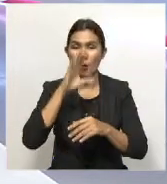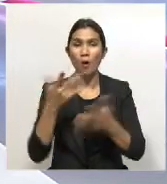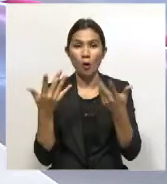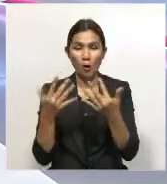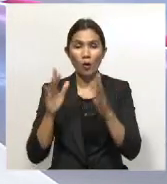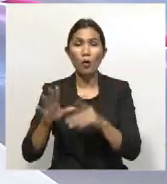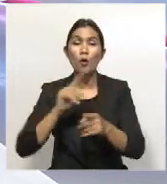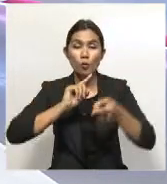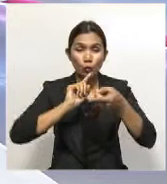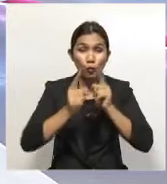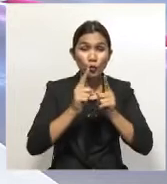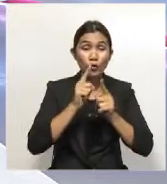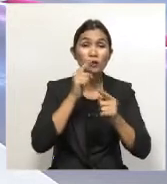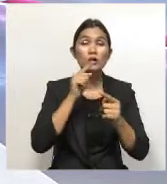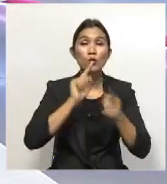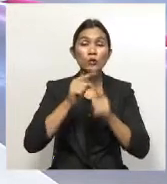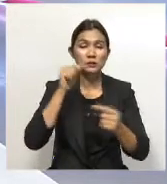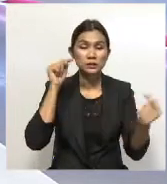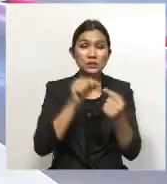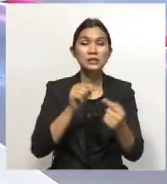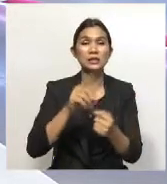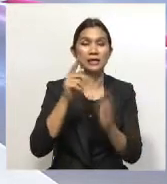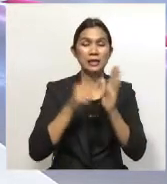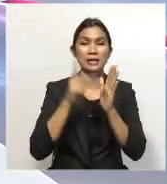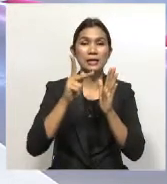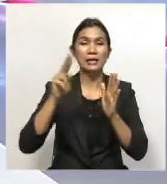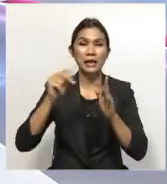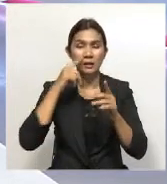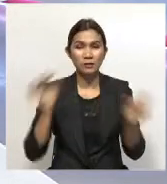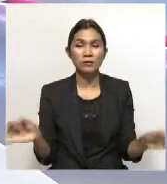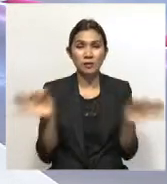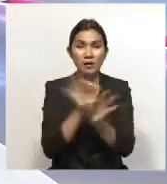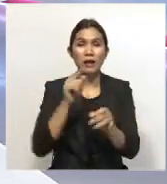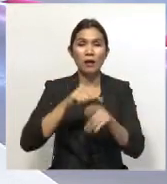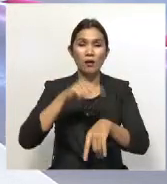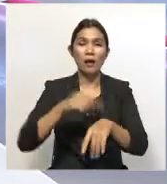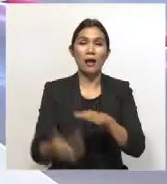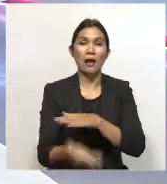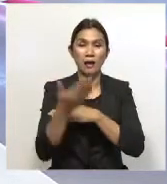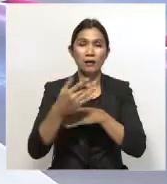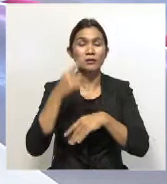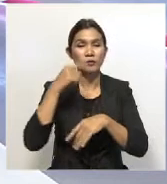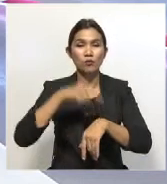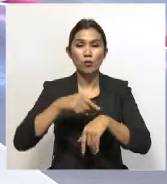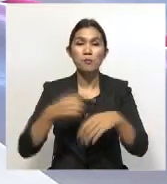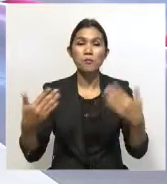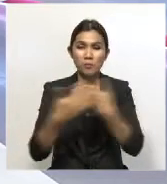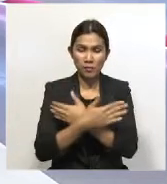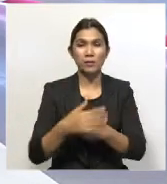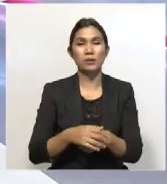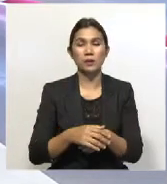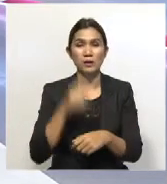ำรายการคุยถึงแก่นไปออกอากาศแทนช่วงเวลาข่าวเช้านะคะโดยจะพิจารณานำไปออกอากาศช่วงเวลาอื่นแทนยืนยันค่ะ